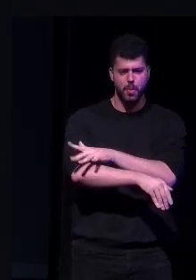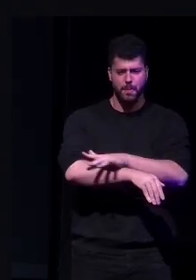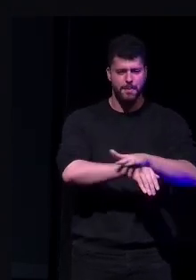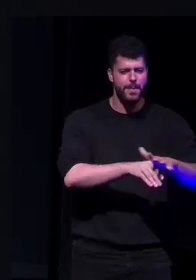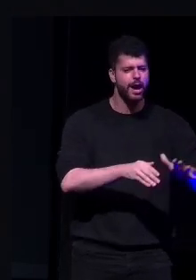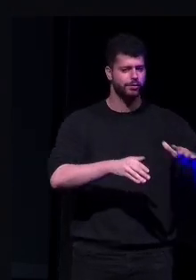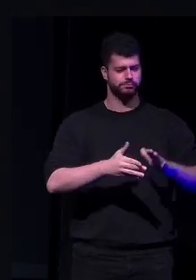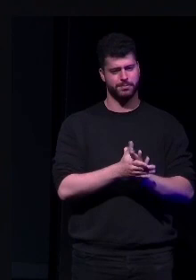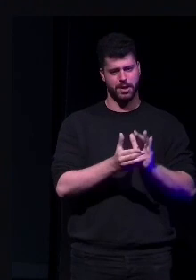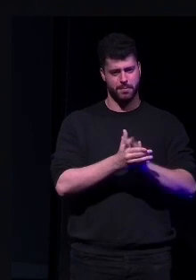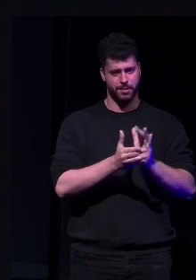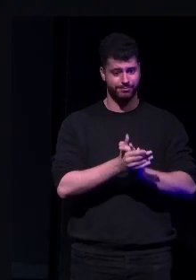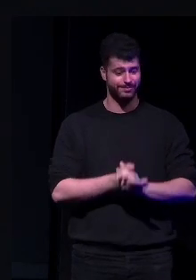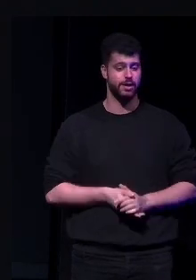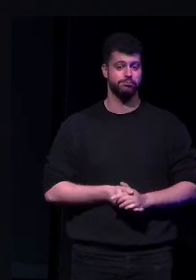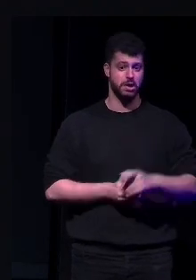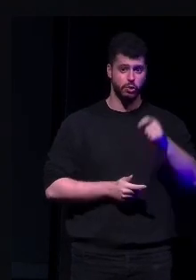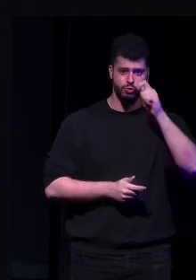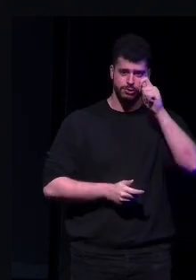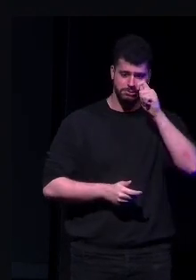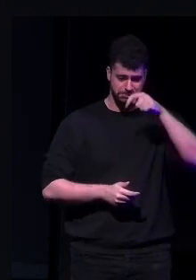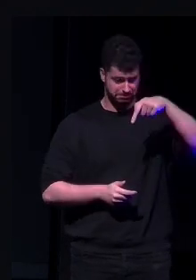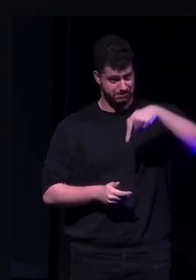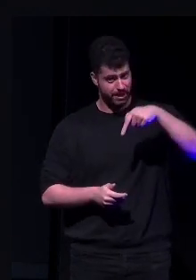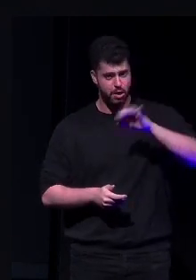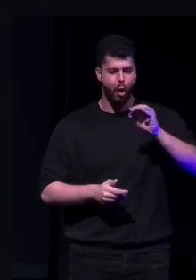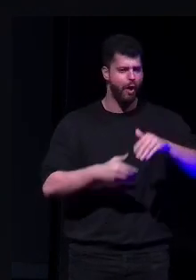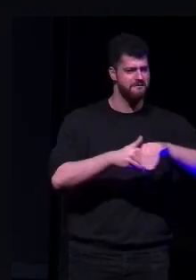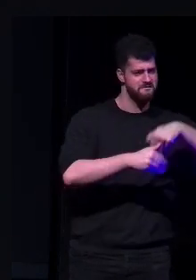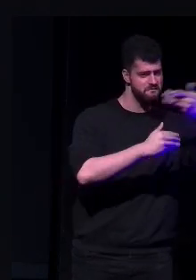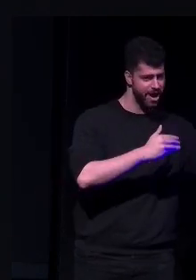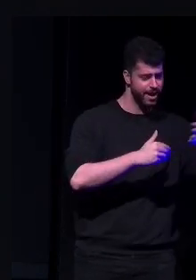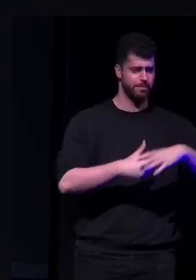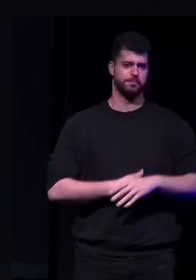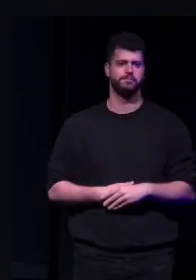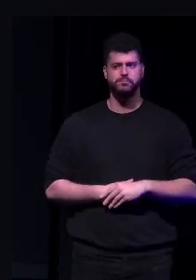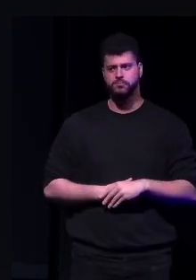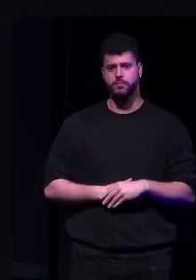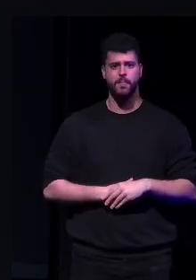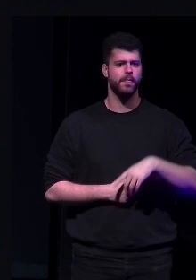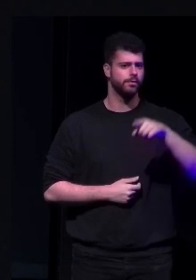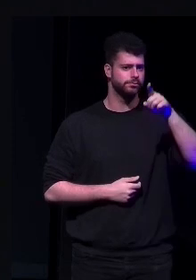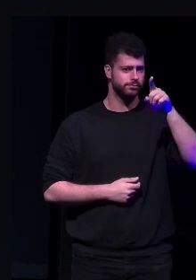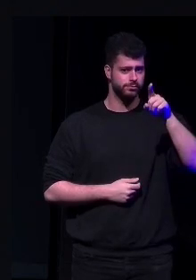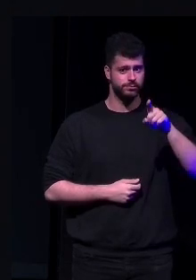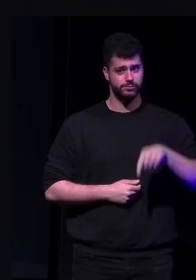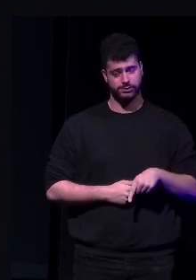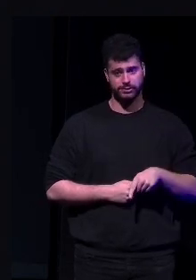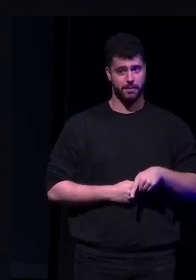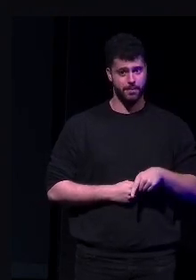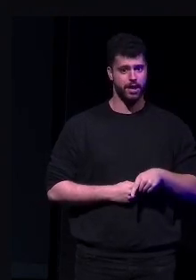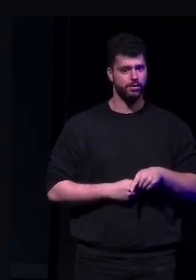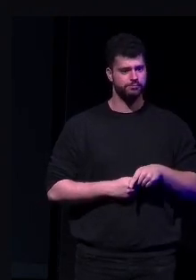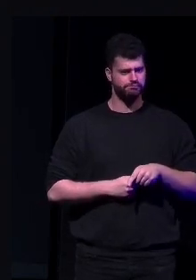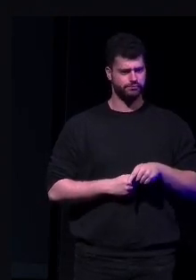als visitants locals i als visitants forasters. No només he tingut l'oportunitat de liderar aquest sector a nivell